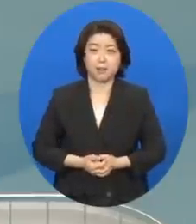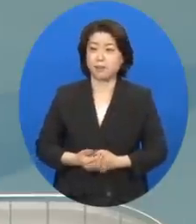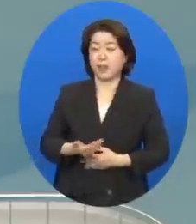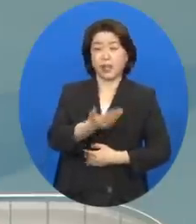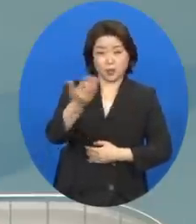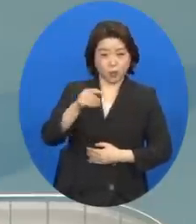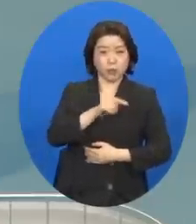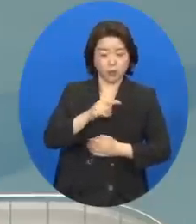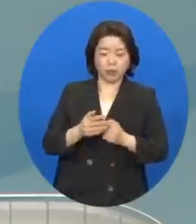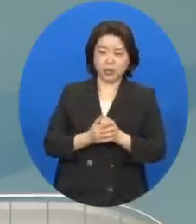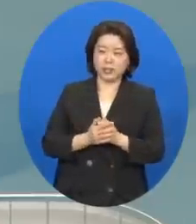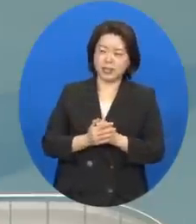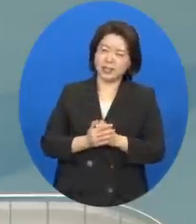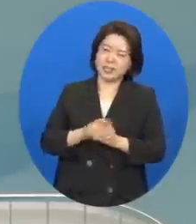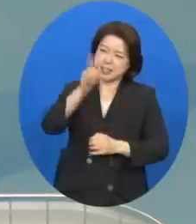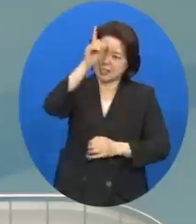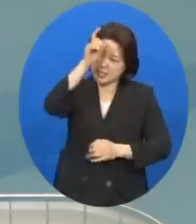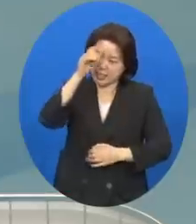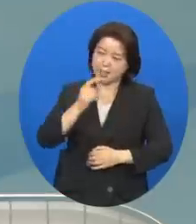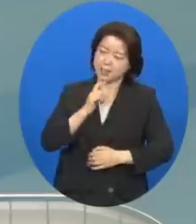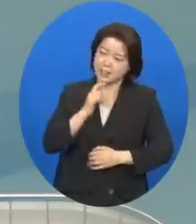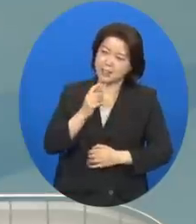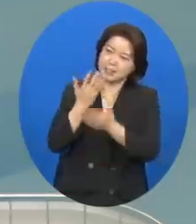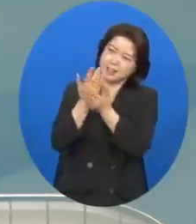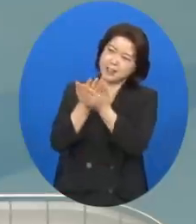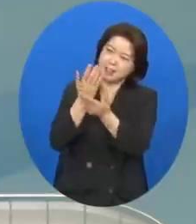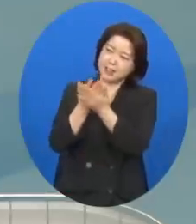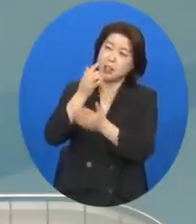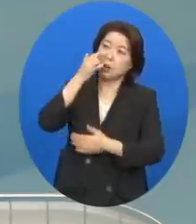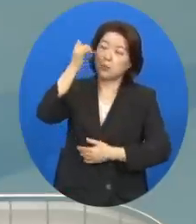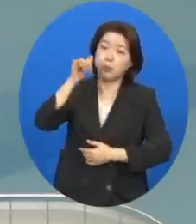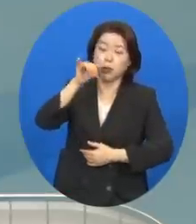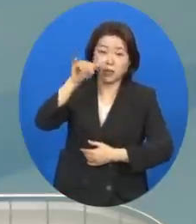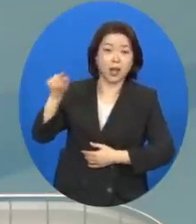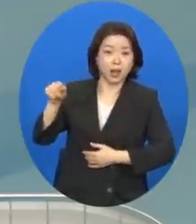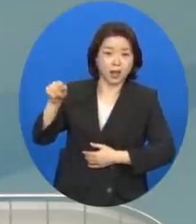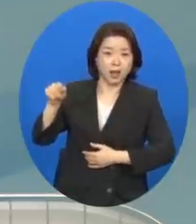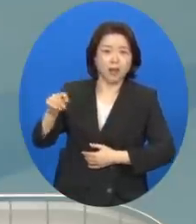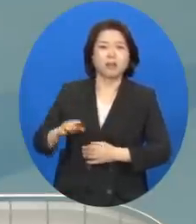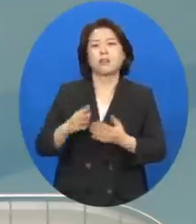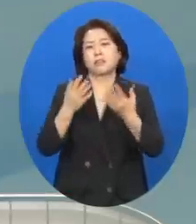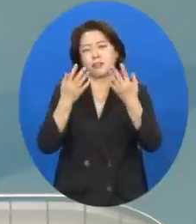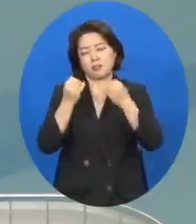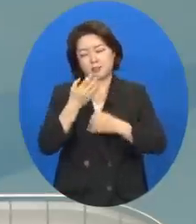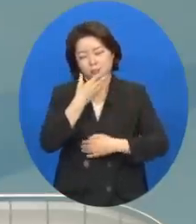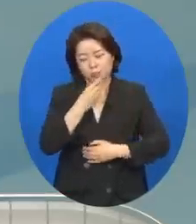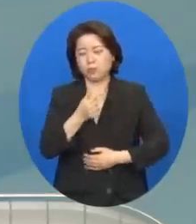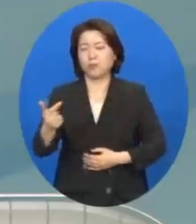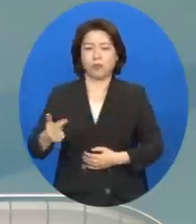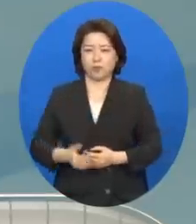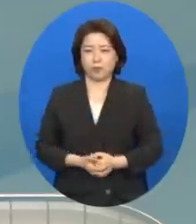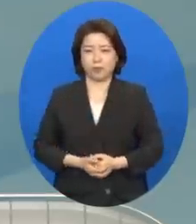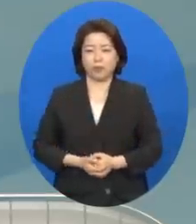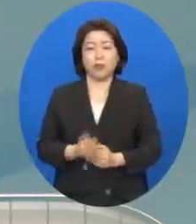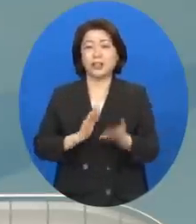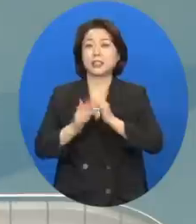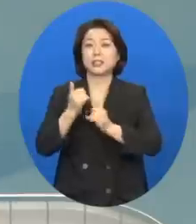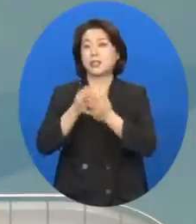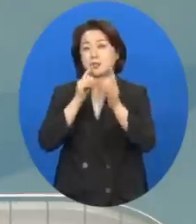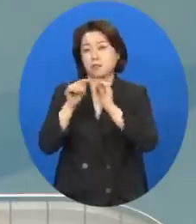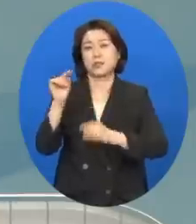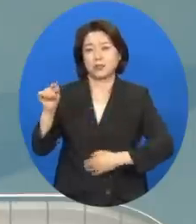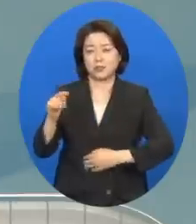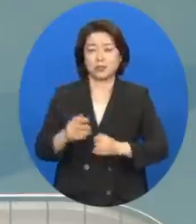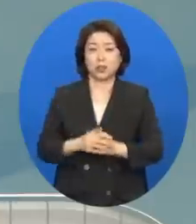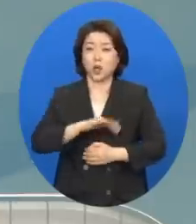여러분, 떼쓸 수 있는 부모가 있다는 게 얼마나 행복해요. 예수님이 지금 말씀하시는 게 그 말씀이에요. 이제는 하나님이 우리가